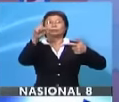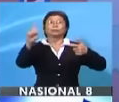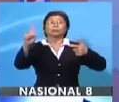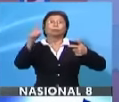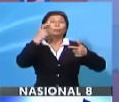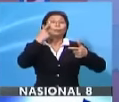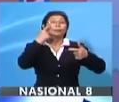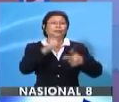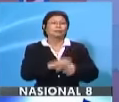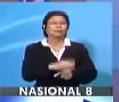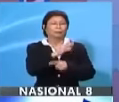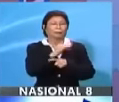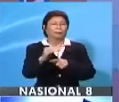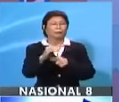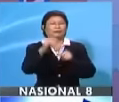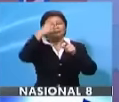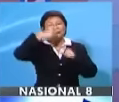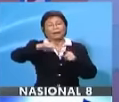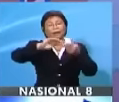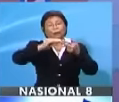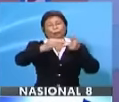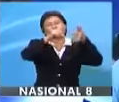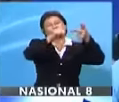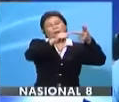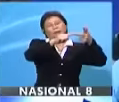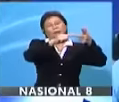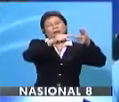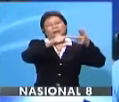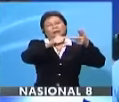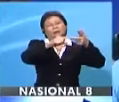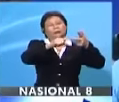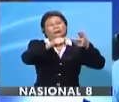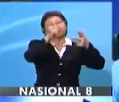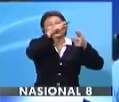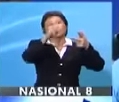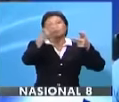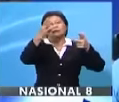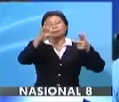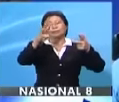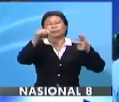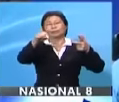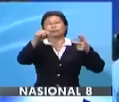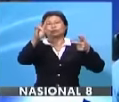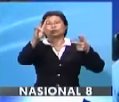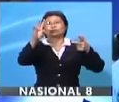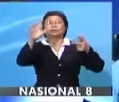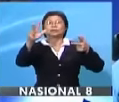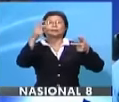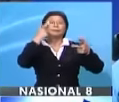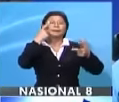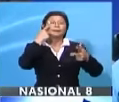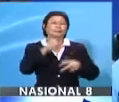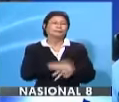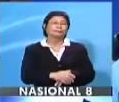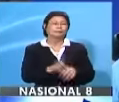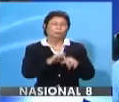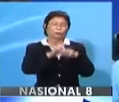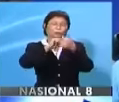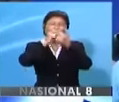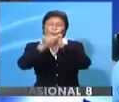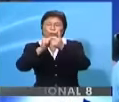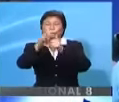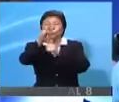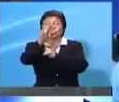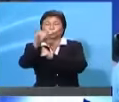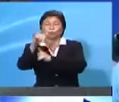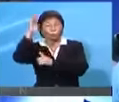355.11 mata, sementara pasangan Thailand ketiga, Gangsa, mencatat 316.77 mata. Di Sukan C